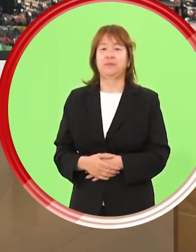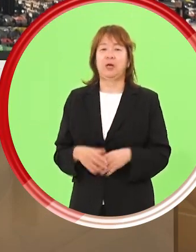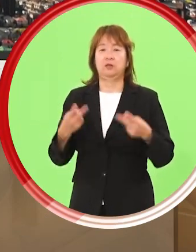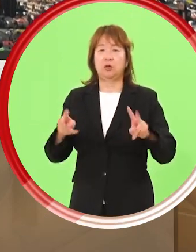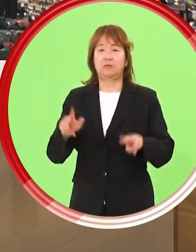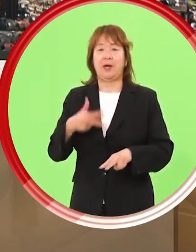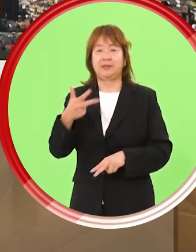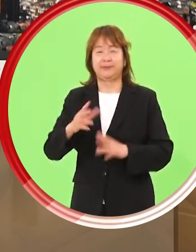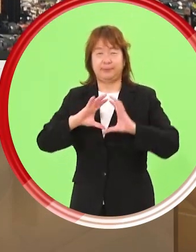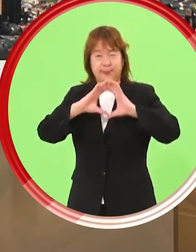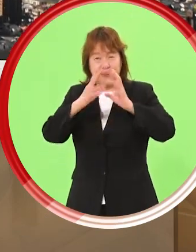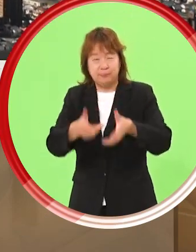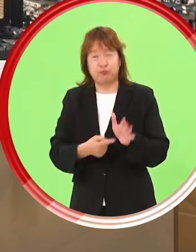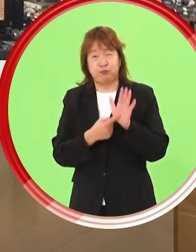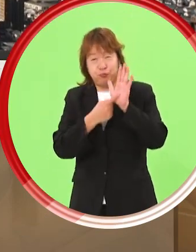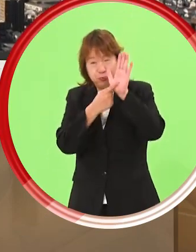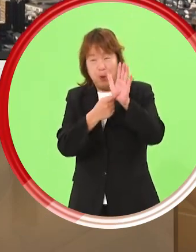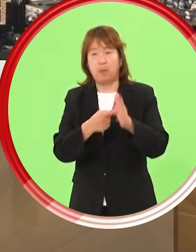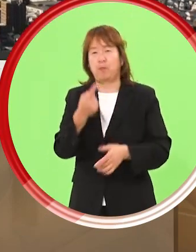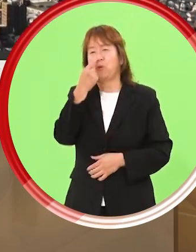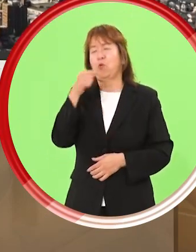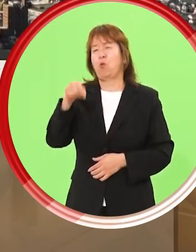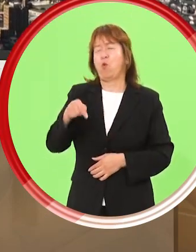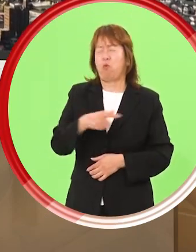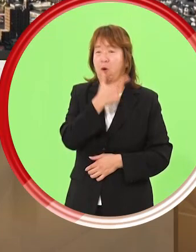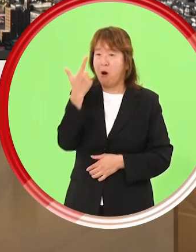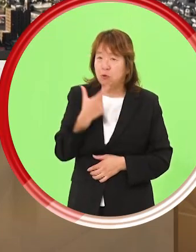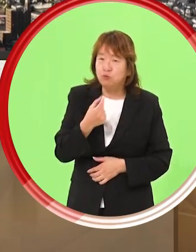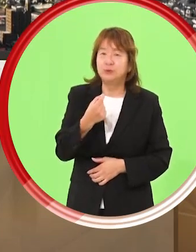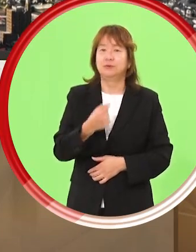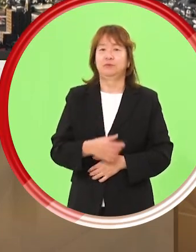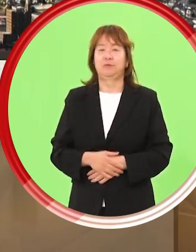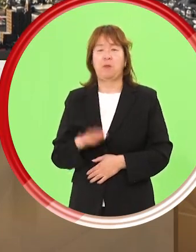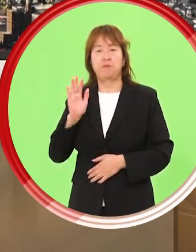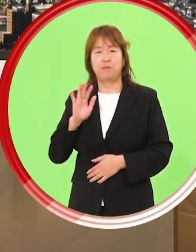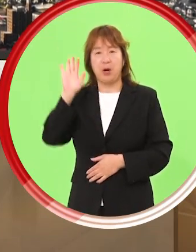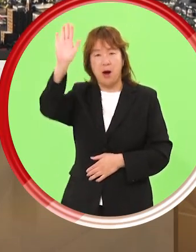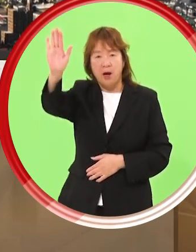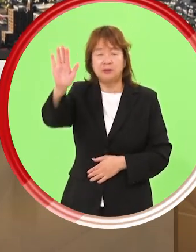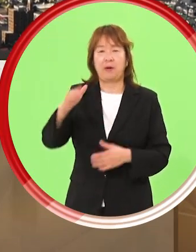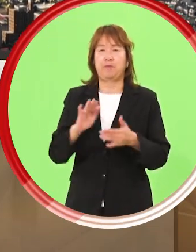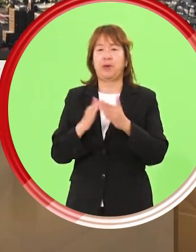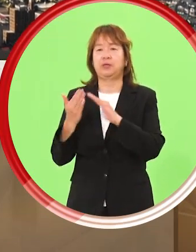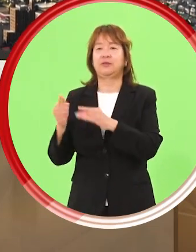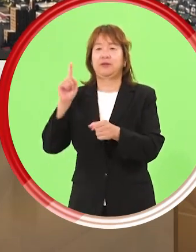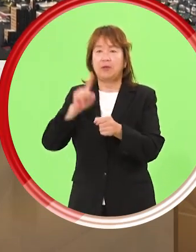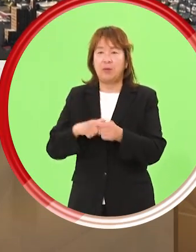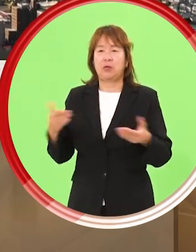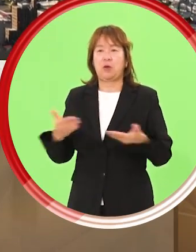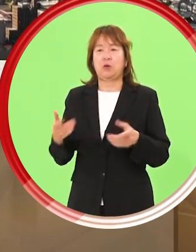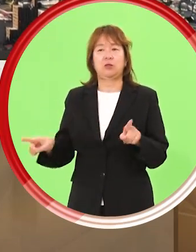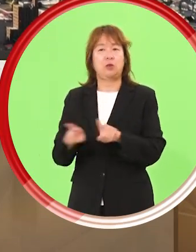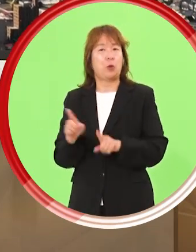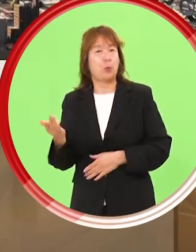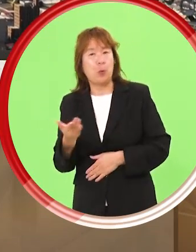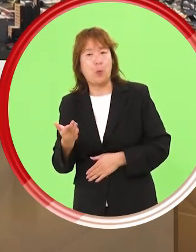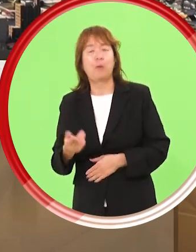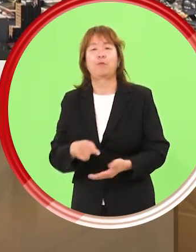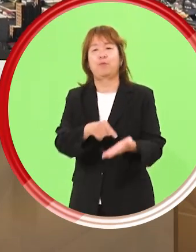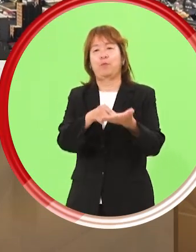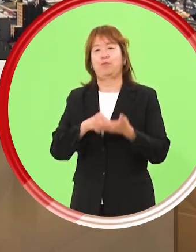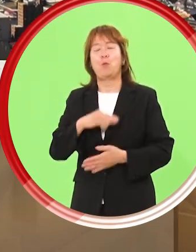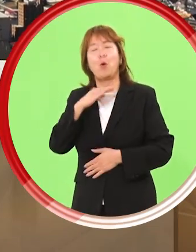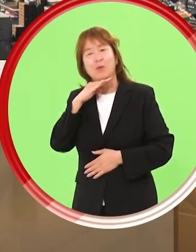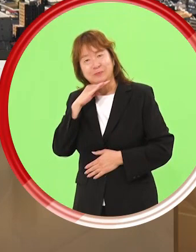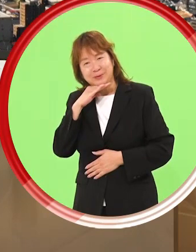界に知られる街、そして僕も大好きな広島市で新しい街づくりに取り組んでみませんか？ご応募お